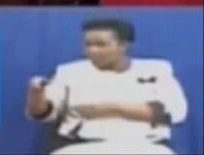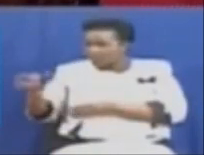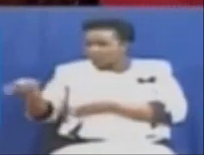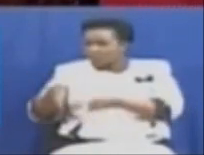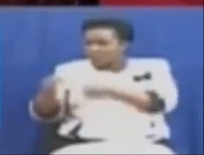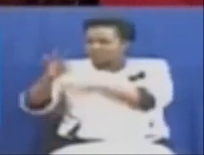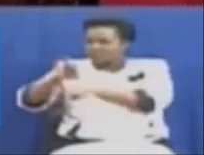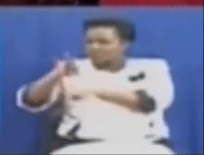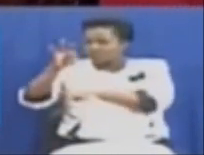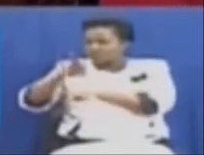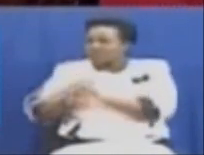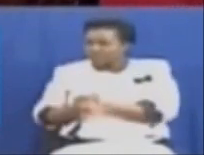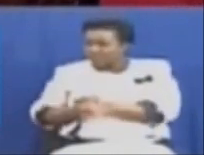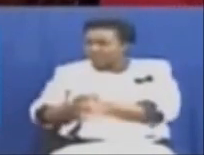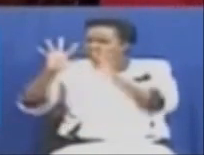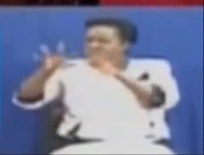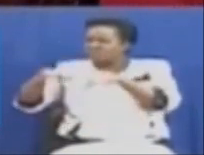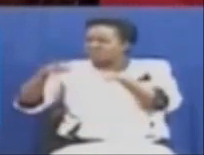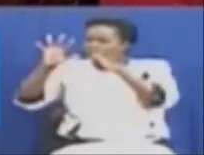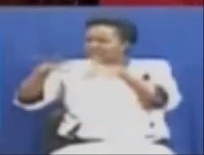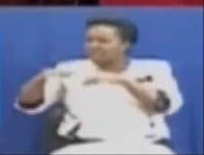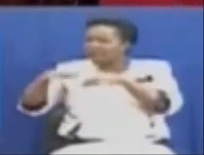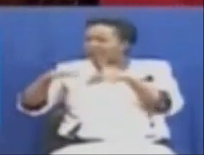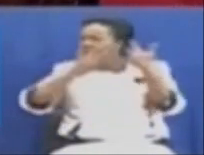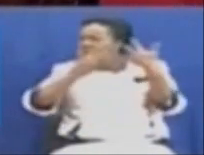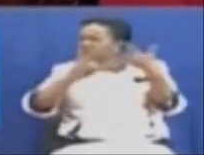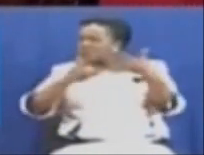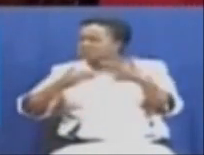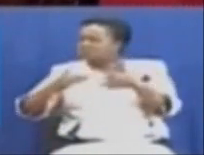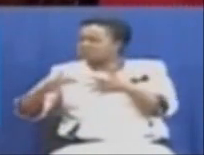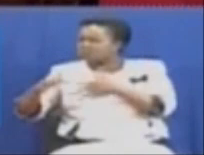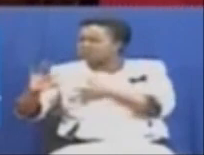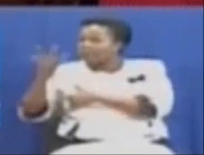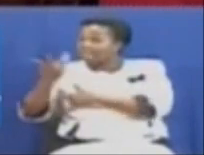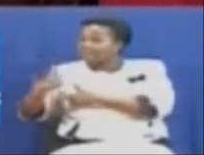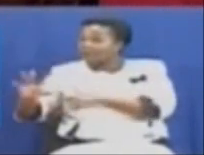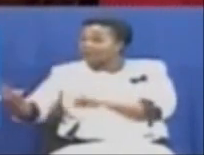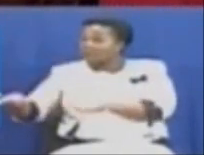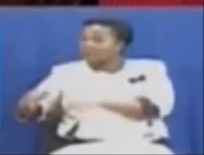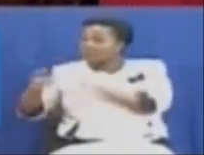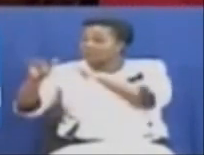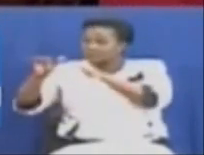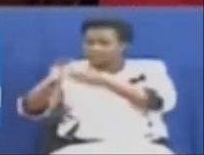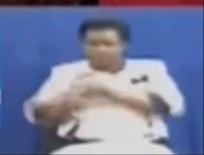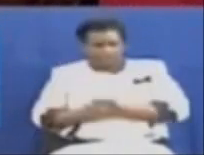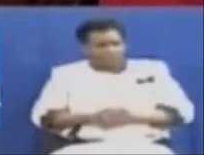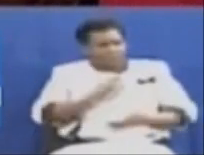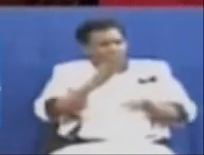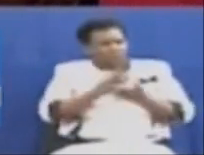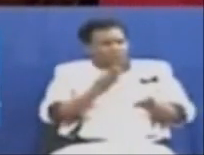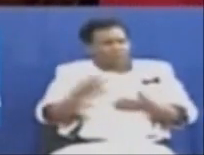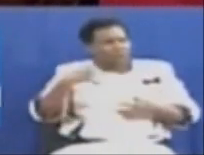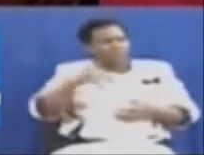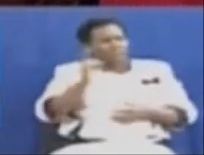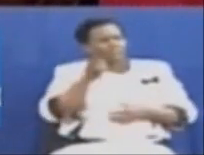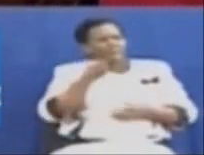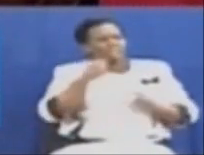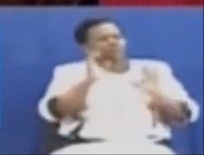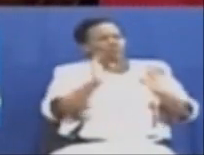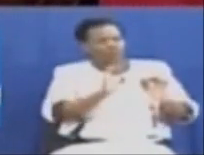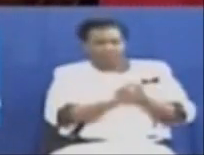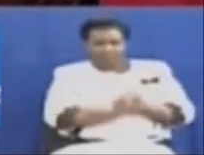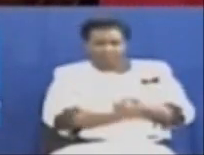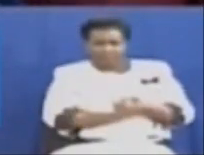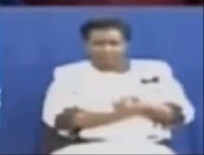11.66 iko chini ya wakala wa barabara nchini TANROADS. Wakala wa barabara unaendelea na usanifu wa barabara